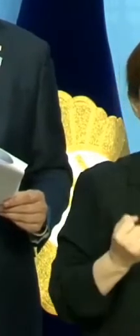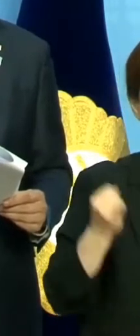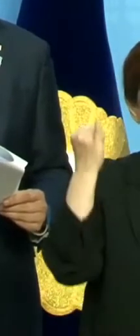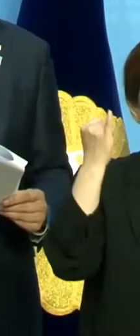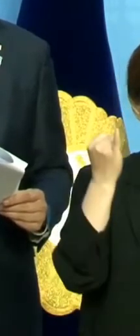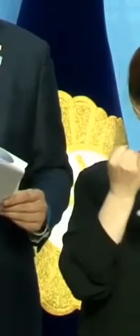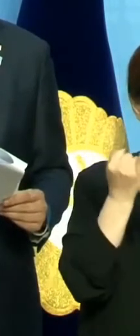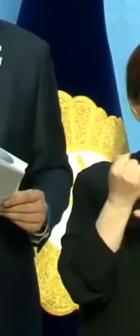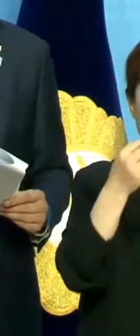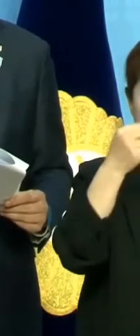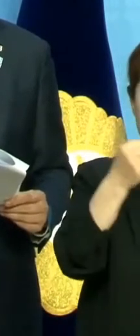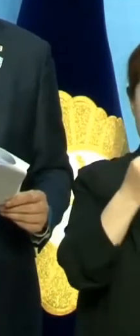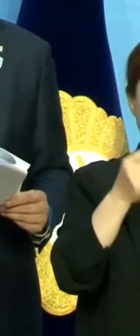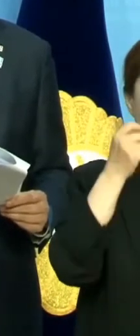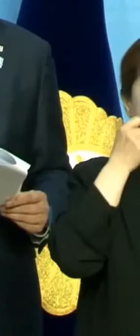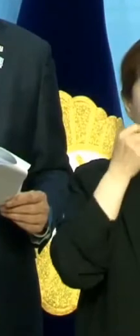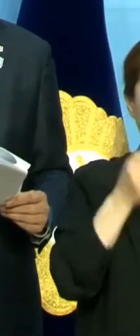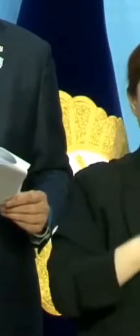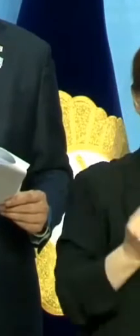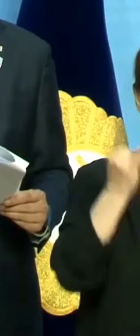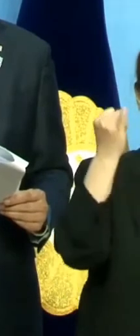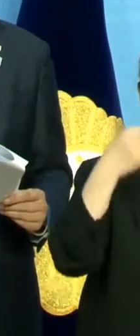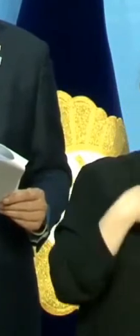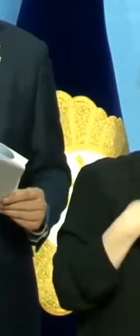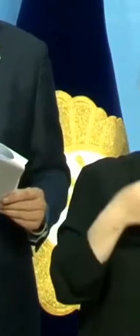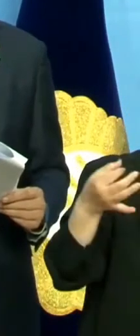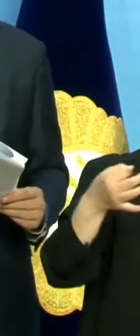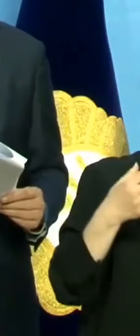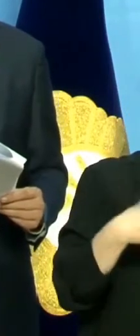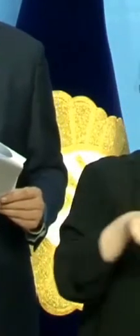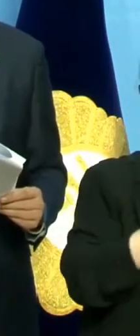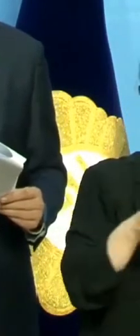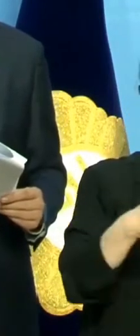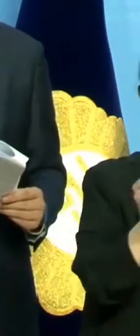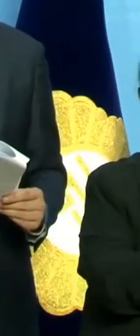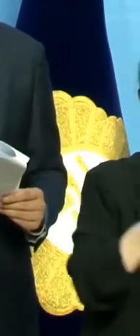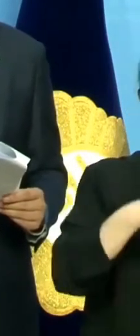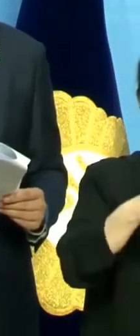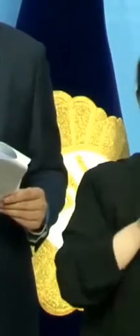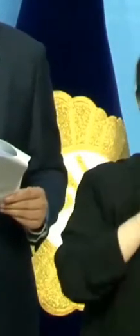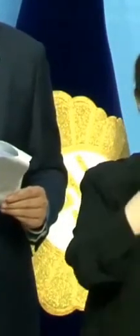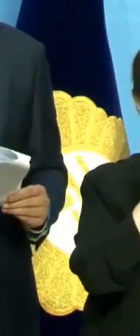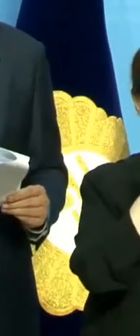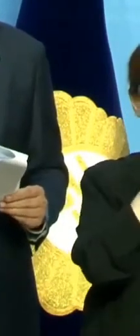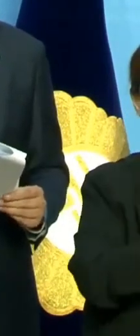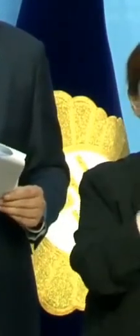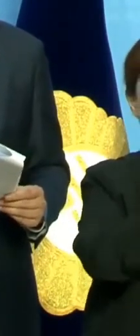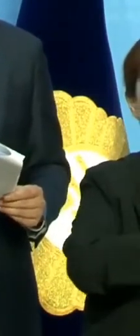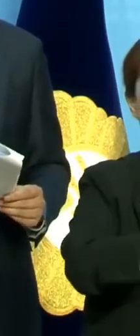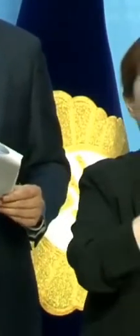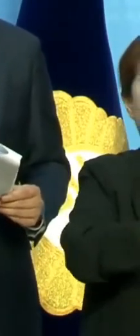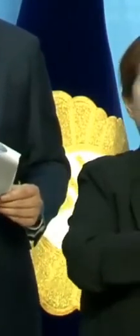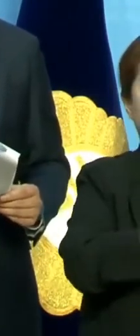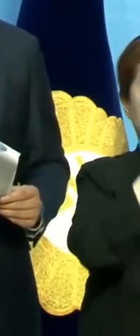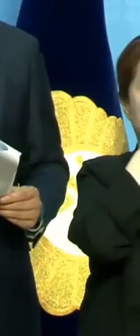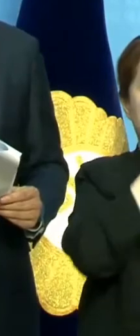언니랑은 호흡을 맞춰보지도 않아서 언니들이 불안해한다 등의 내용의 호소가 다수 발견되고